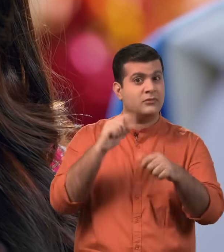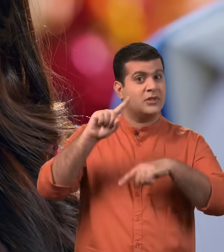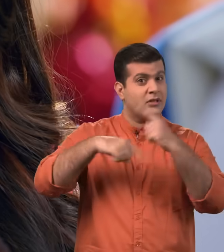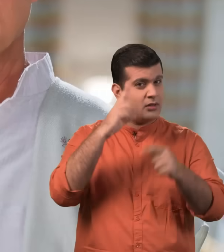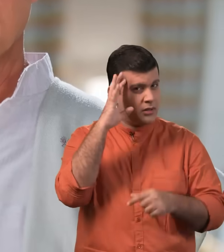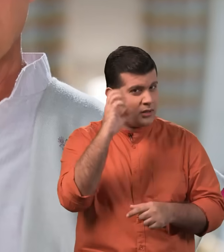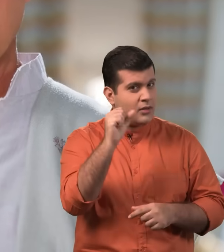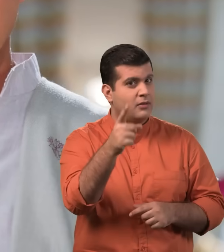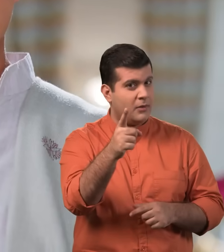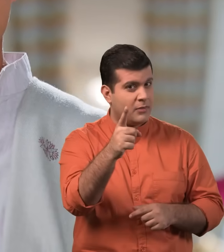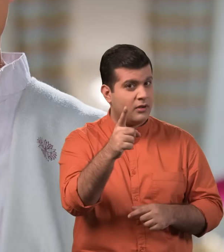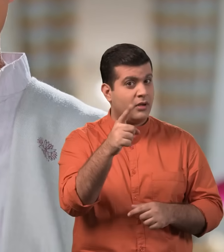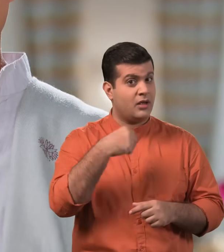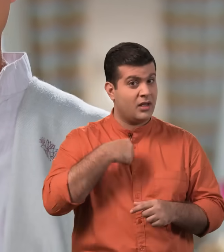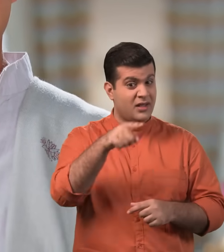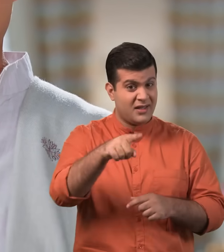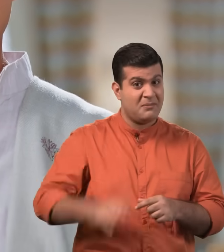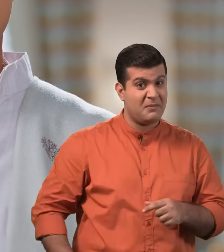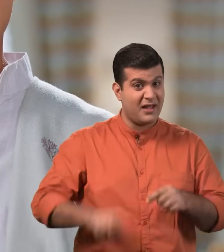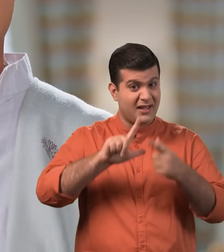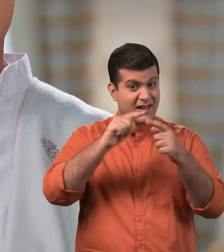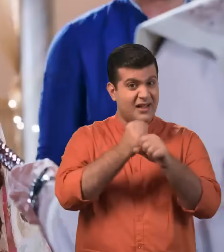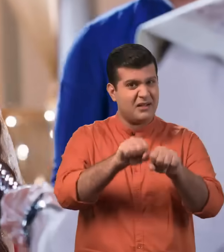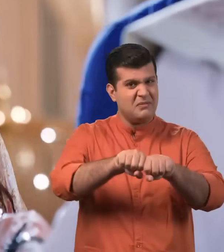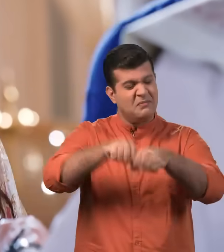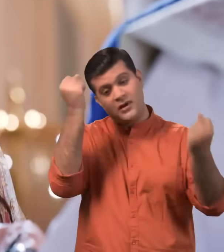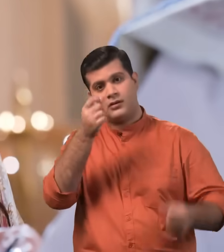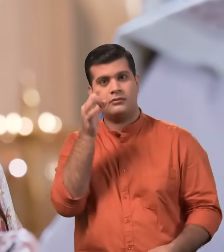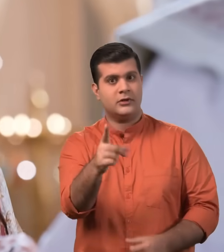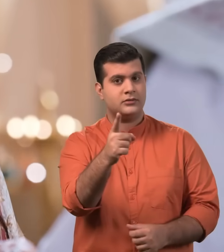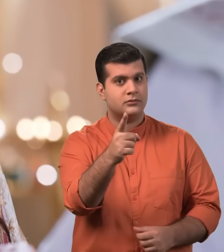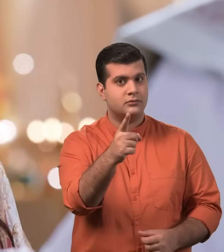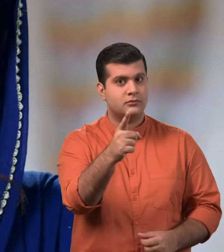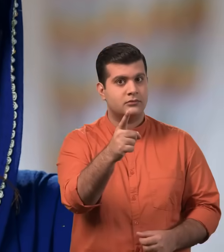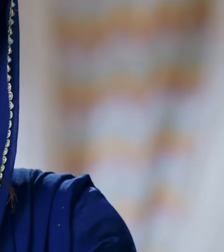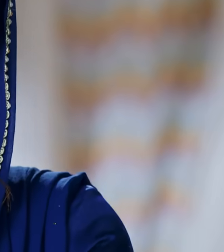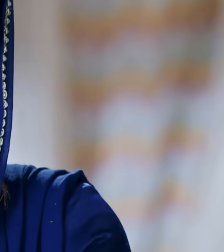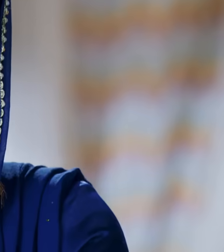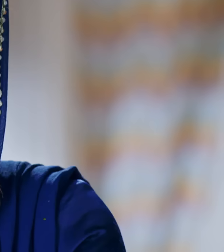तो याद रखी, मैं तेरी टंगा तोड़ दूंगा।